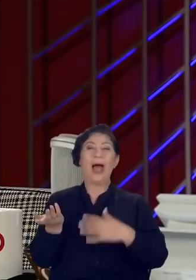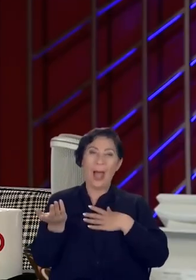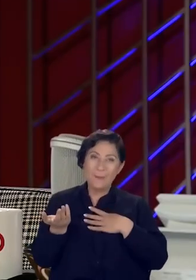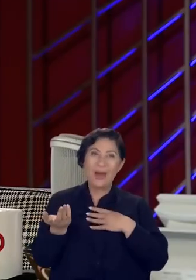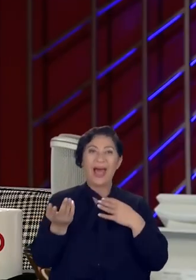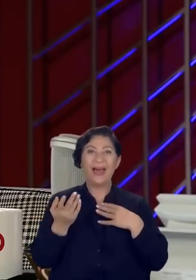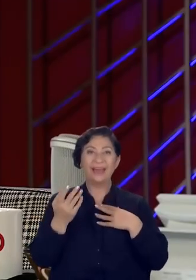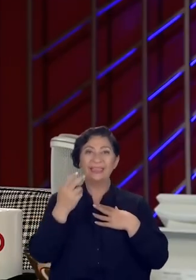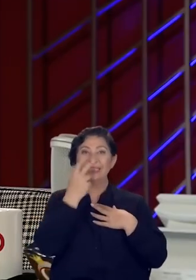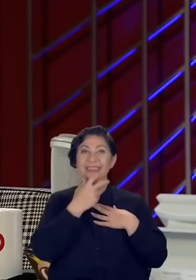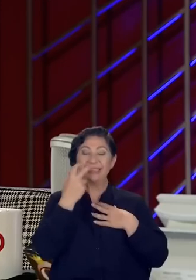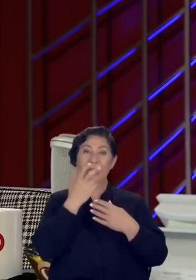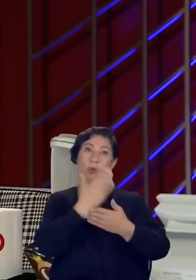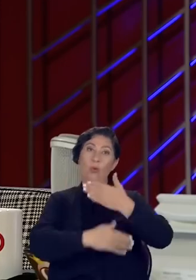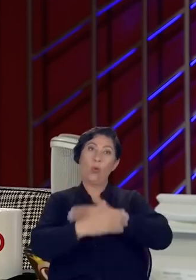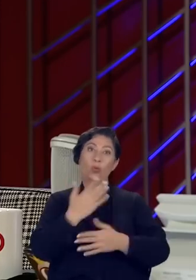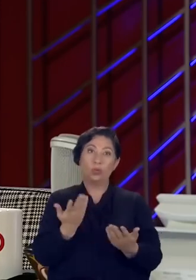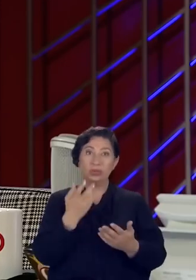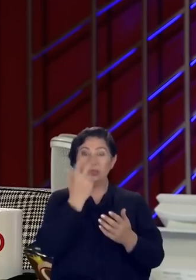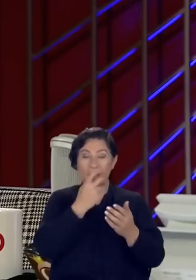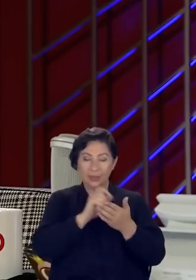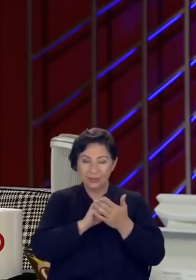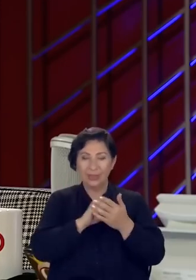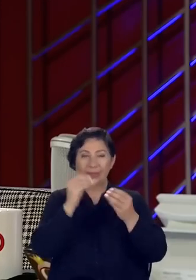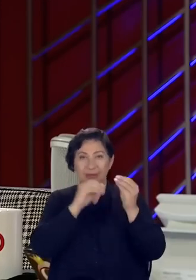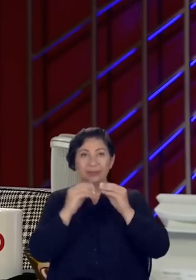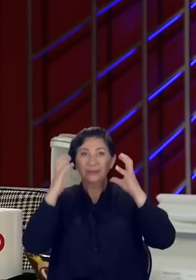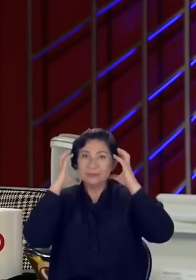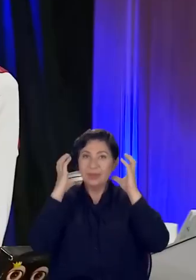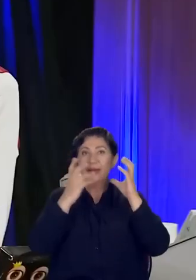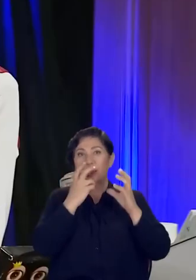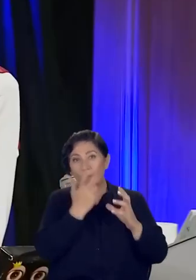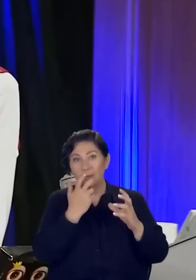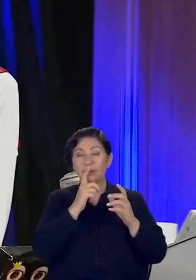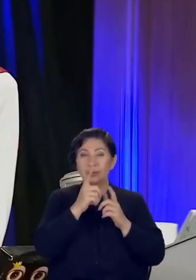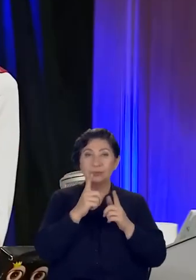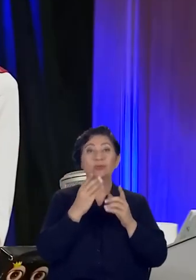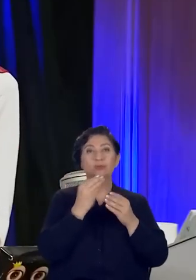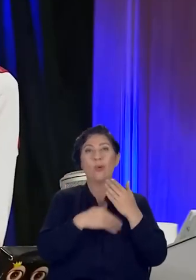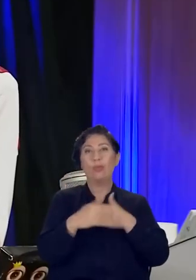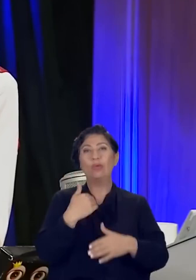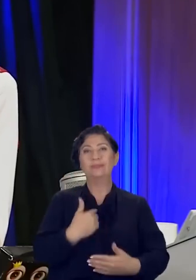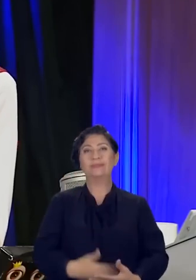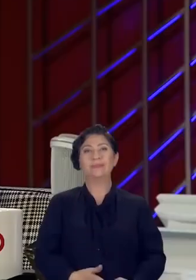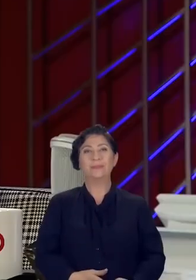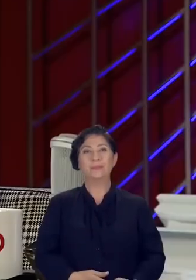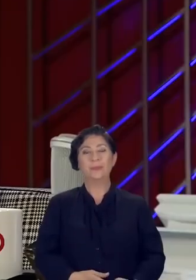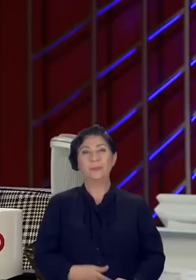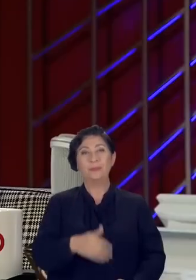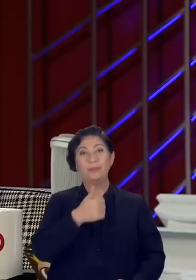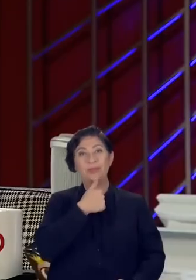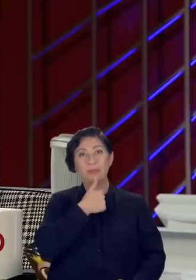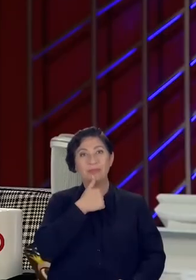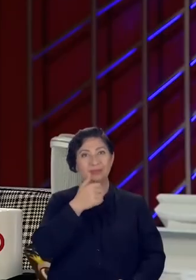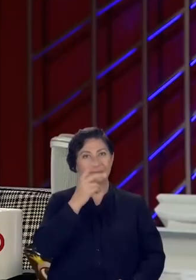dertle, yani şarkı çok yordu beni, şarkı süreci. Saç mı döküyor? Yani döktü biraz. Evet. Peki